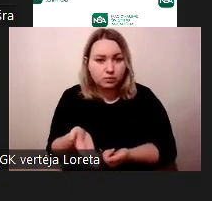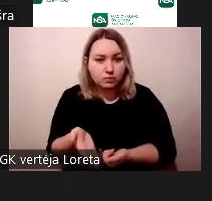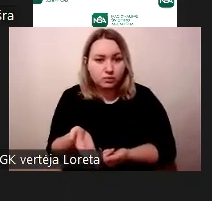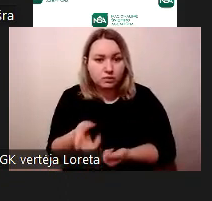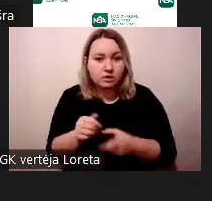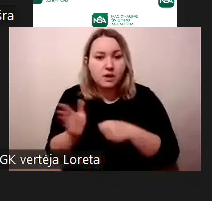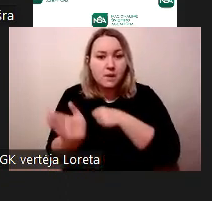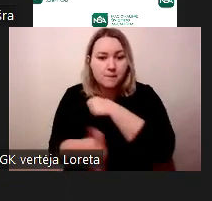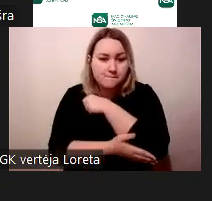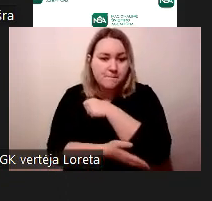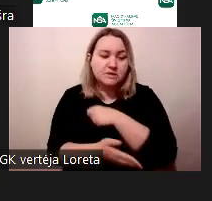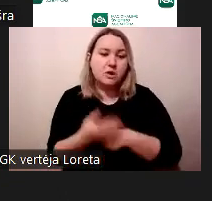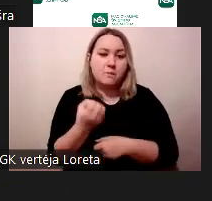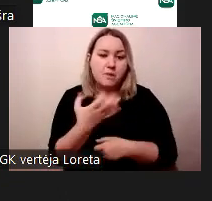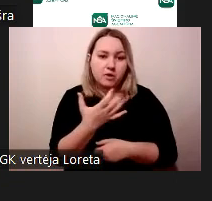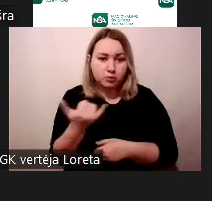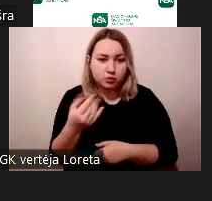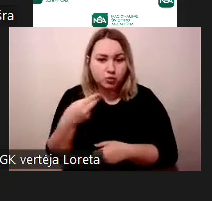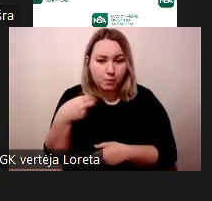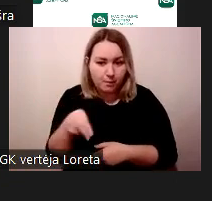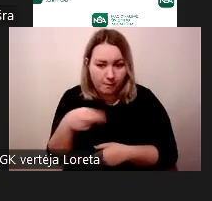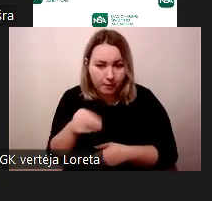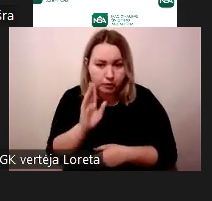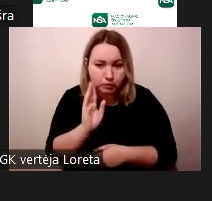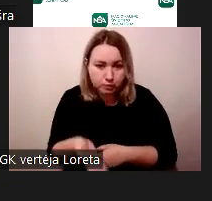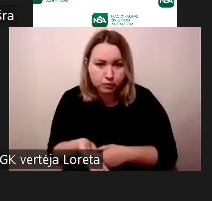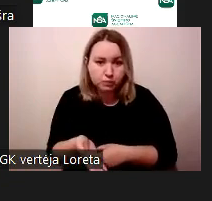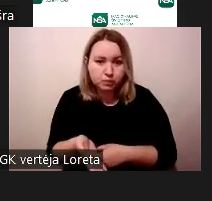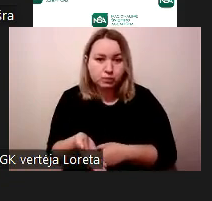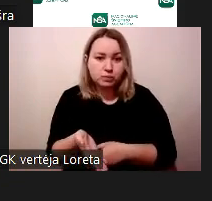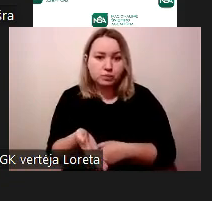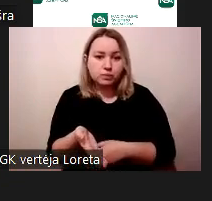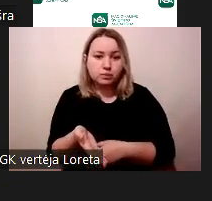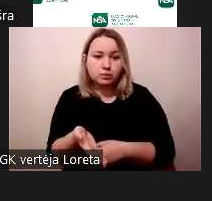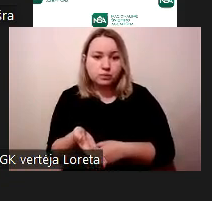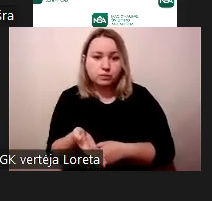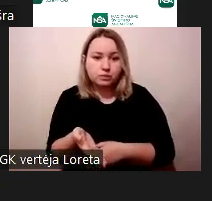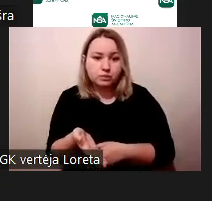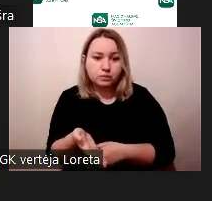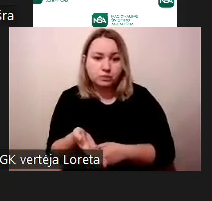paskutinę 15 minučių pertrauką ir paskutinę pamoka